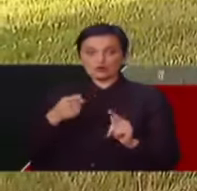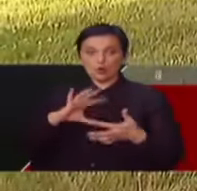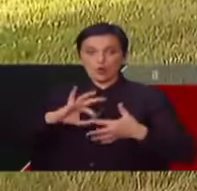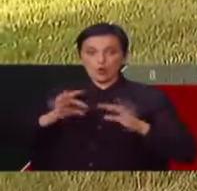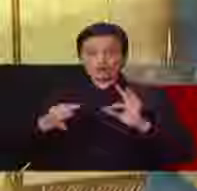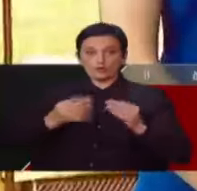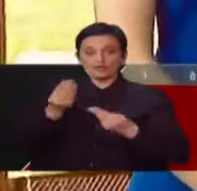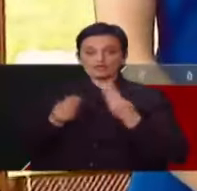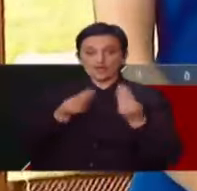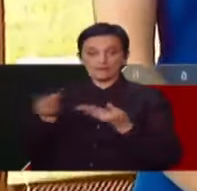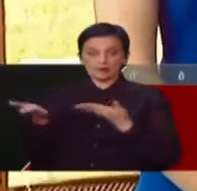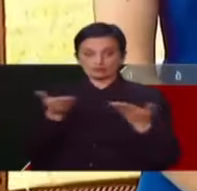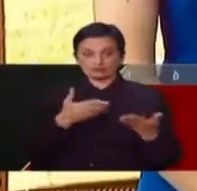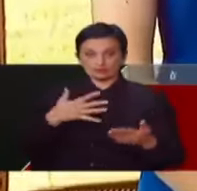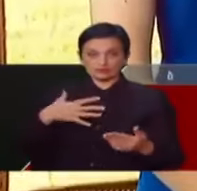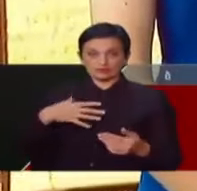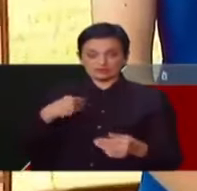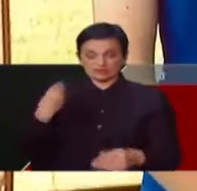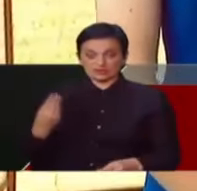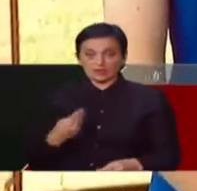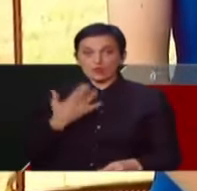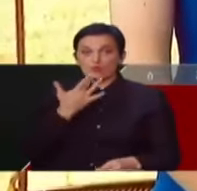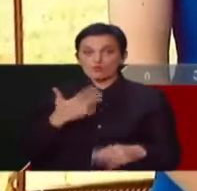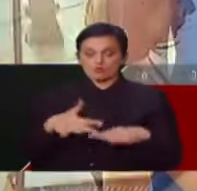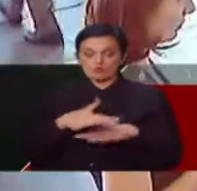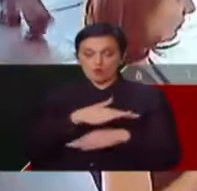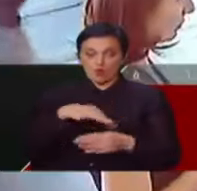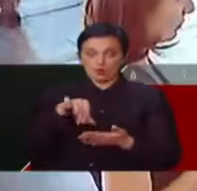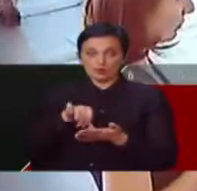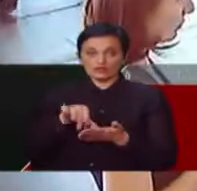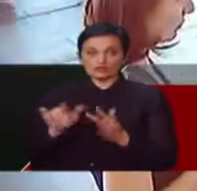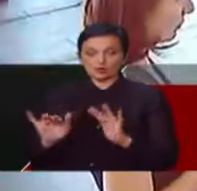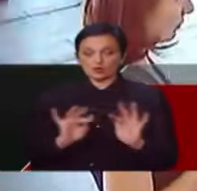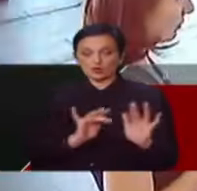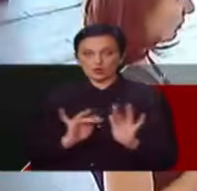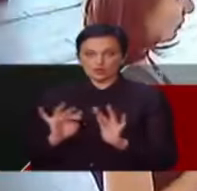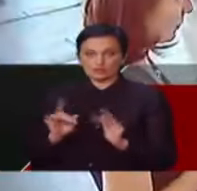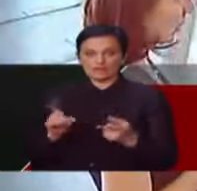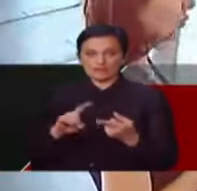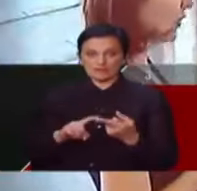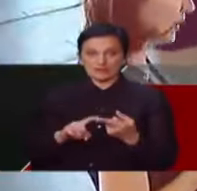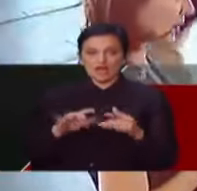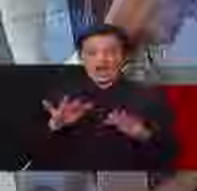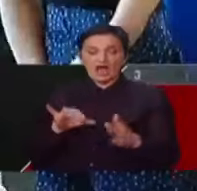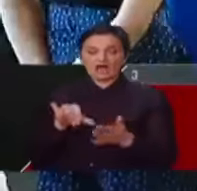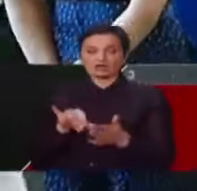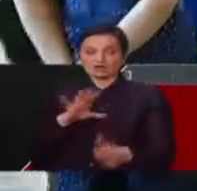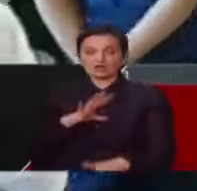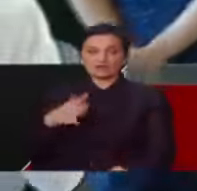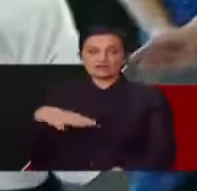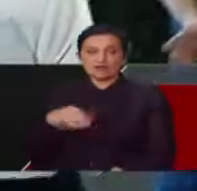ოლიმპიურ თამაშებს უმას მიძლებს. ღონისძიებას ესწრებოდა პოლიტიკური სპექტრი. აღნიშნულ ღონისძიებასთან დაკავშირებით ადგილზე იმყოფებოდა